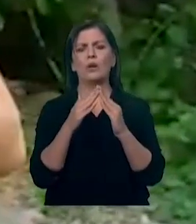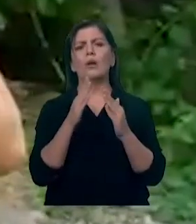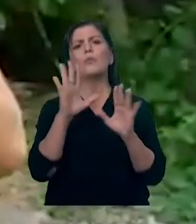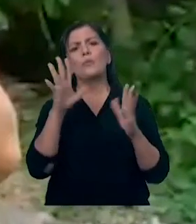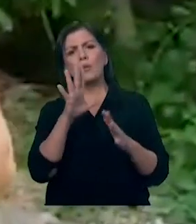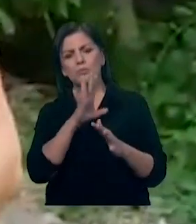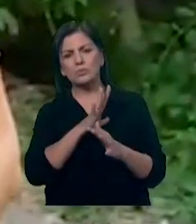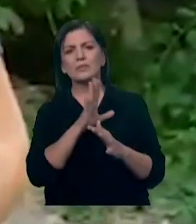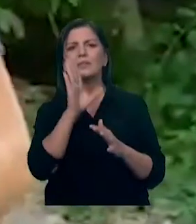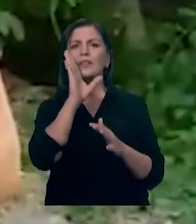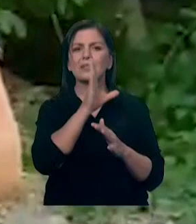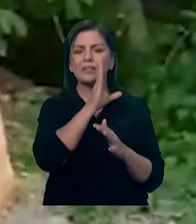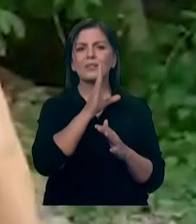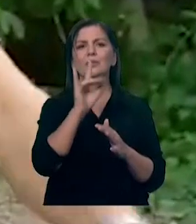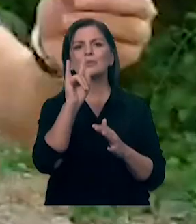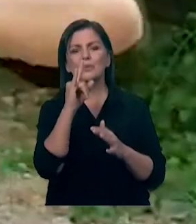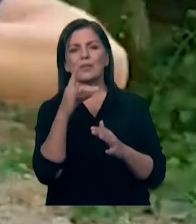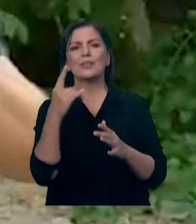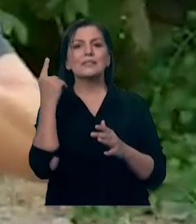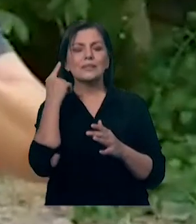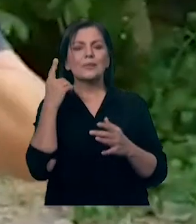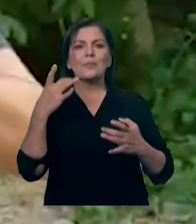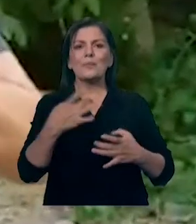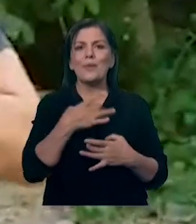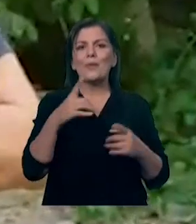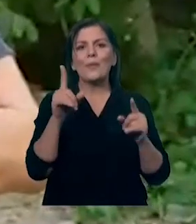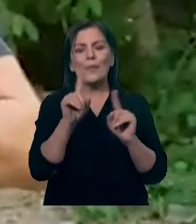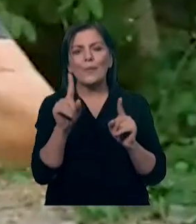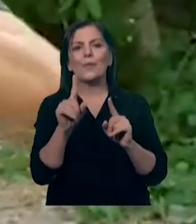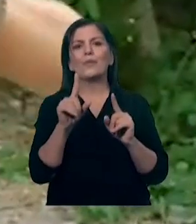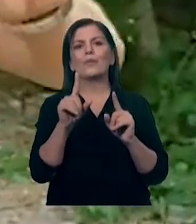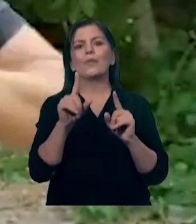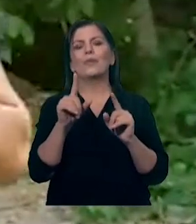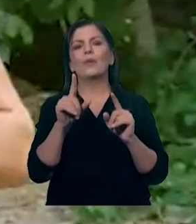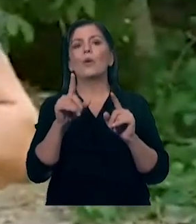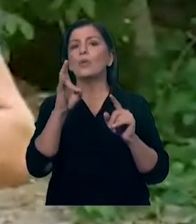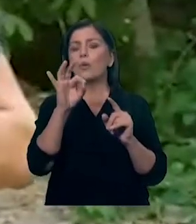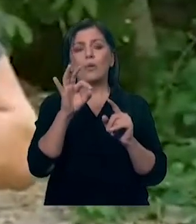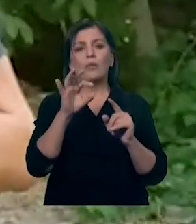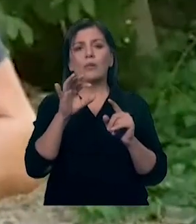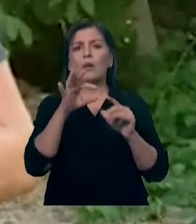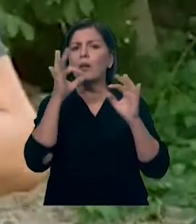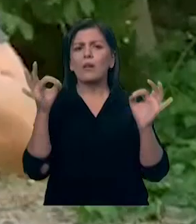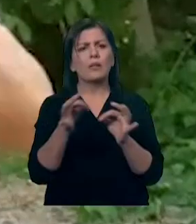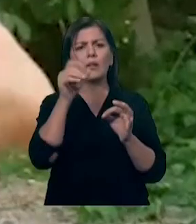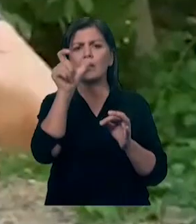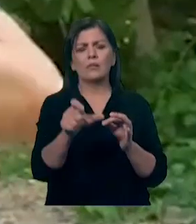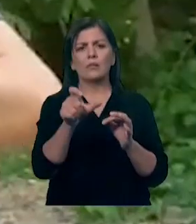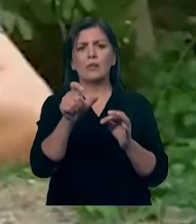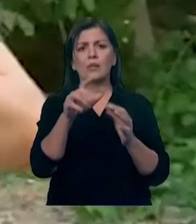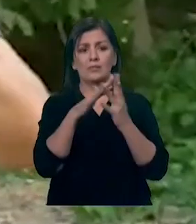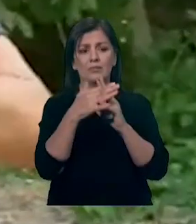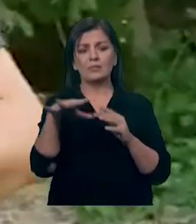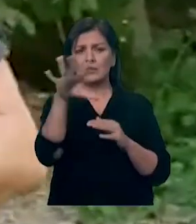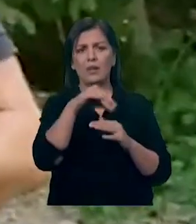bu səsdən qorxmasın deyə. Amma heç bir, deyərim, Tovuzlu öz evini boş qoymayıb ki, çünki ölsək də,